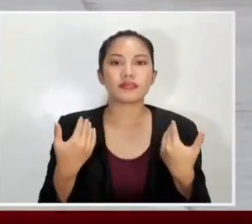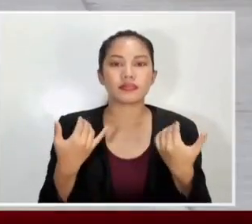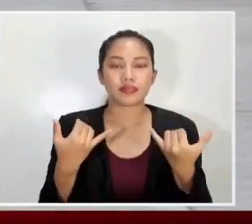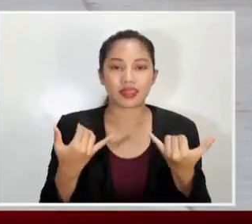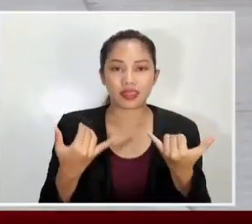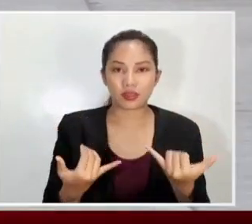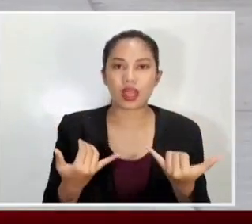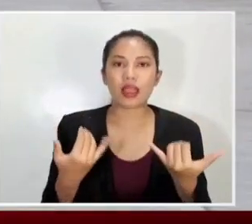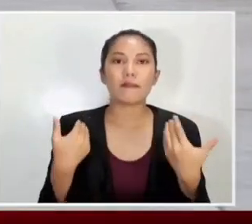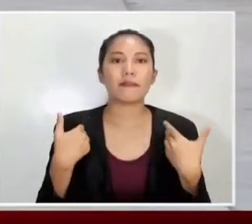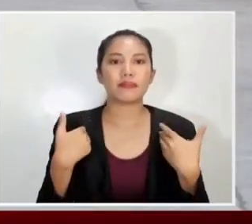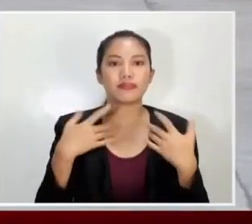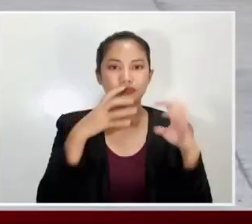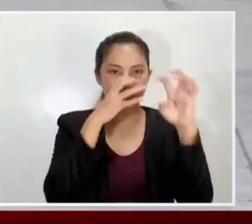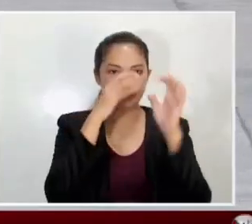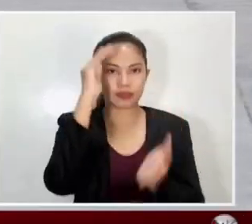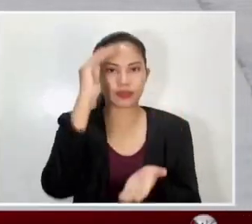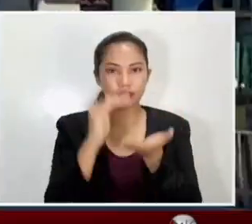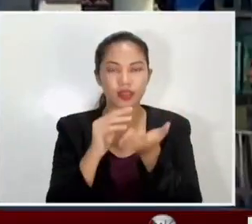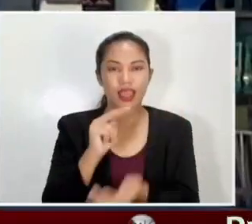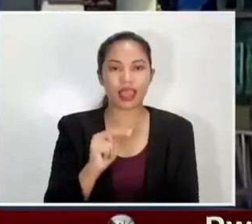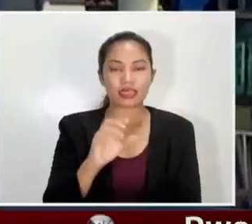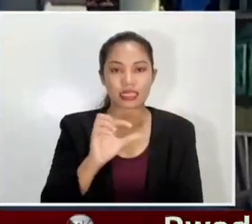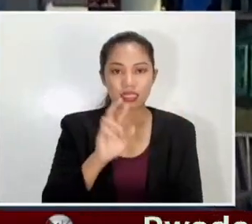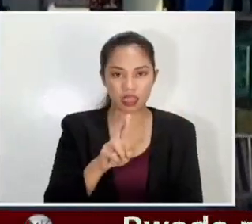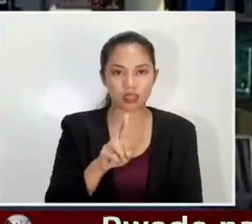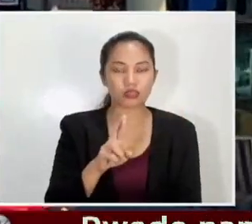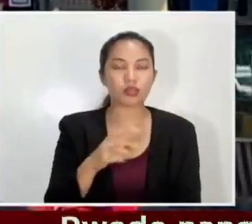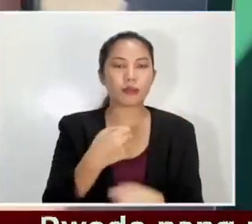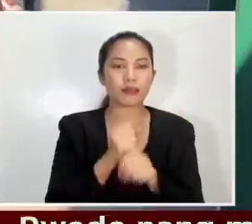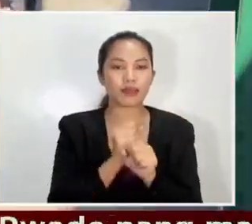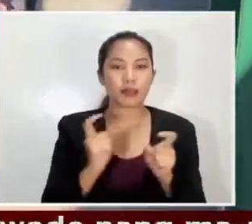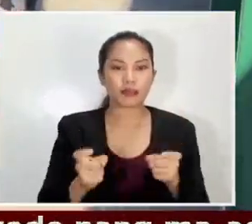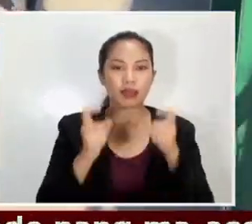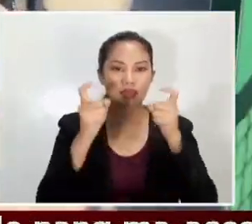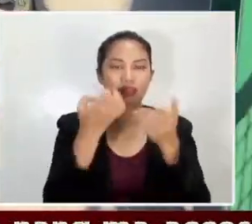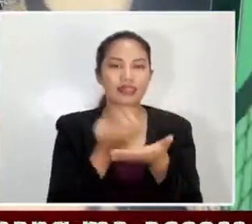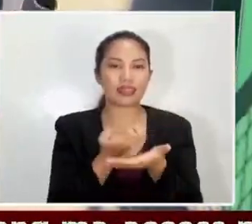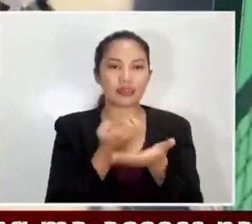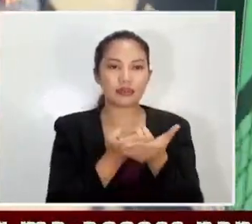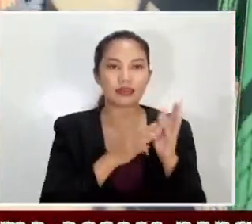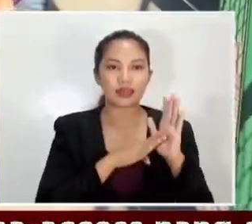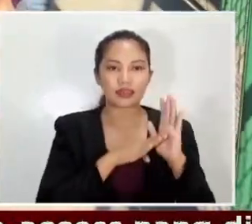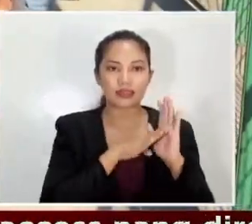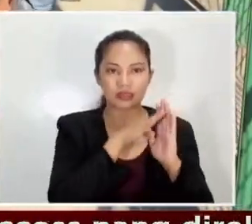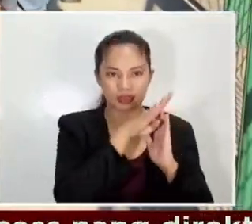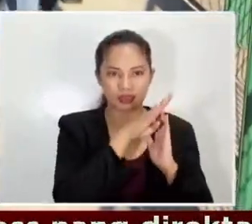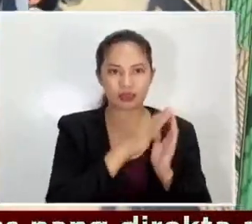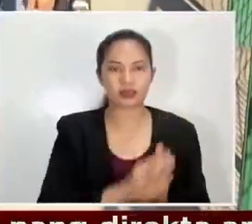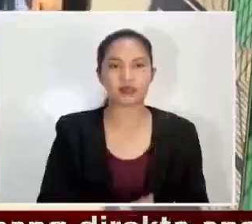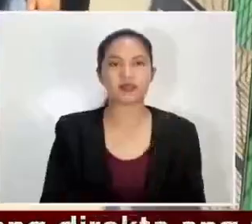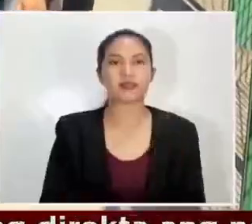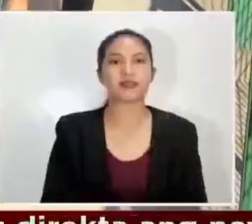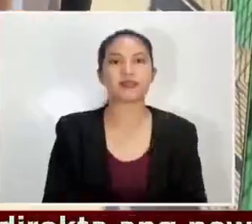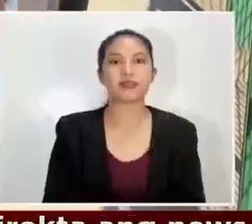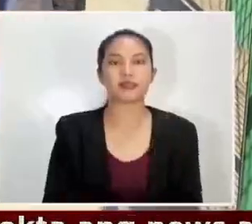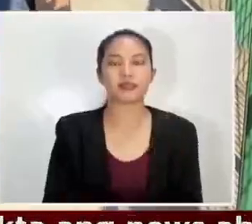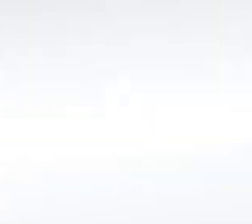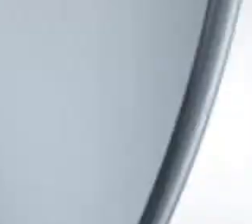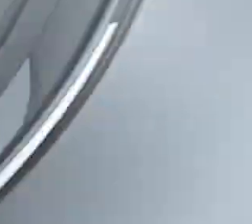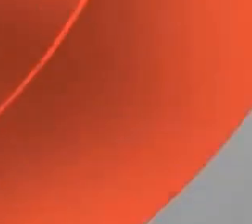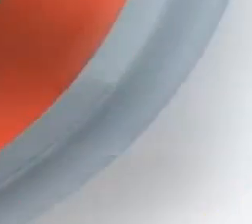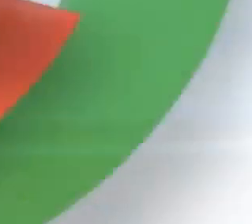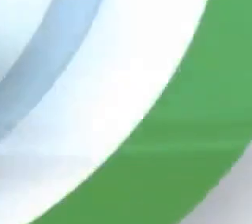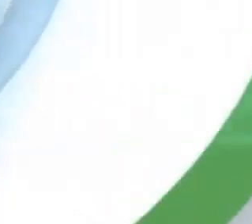National Capital Region para mapabilis ang pagbangon ng ekonomiya. Warren De Guzman, ABS-CBN News.